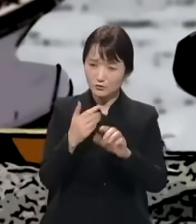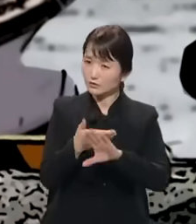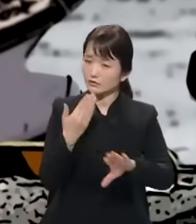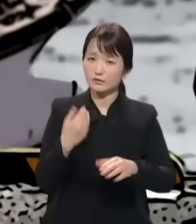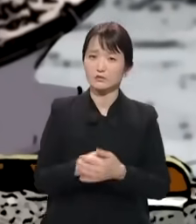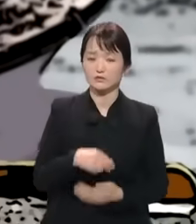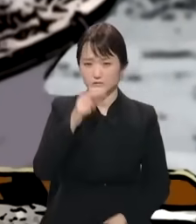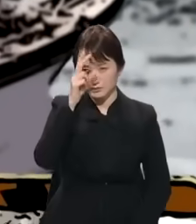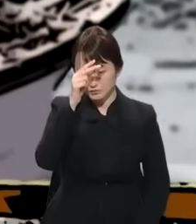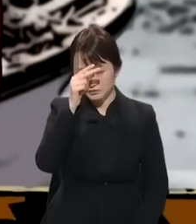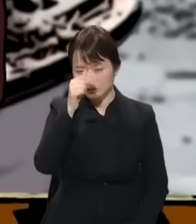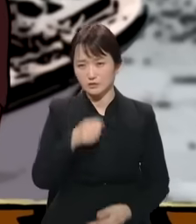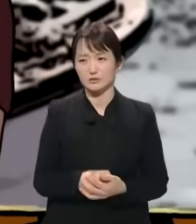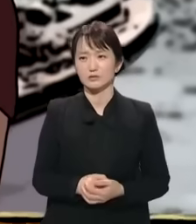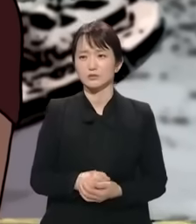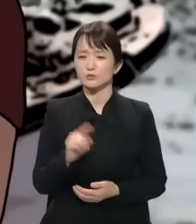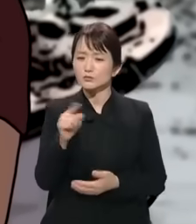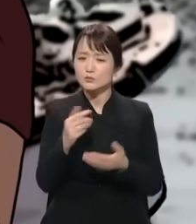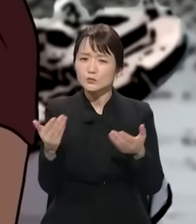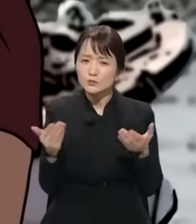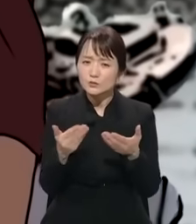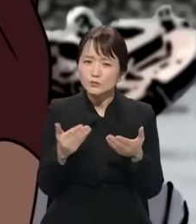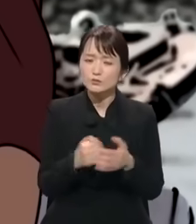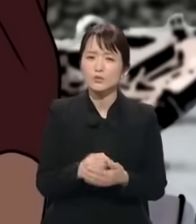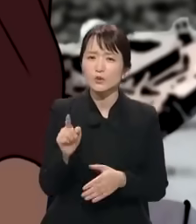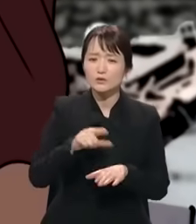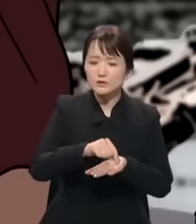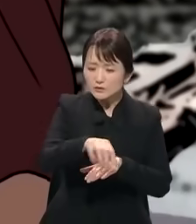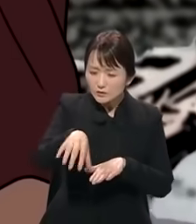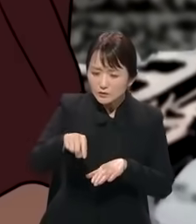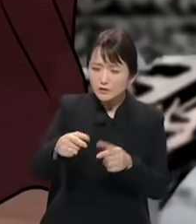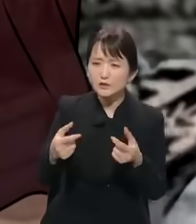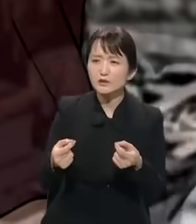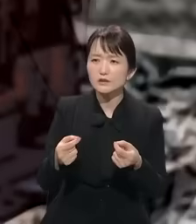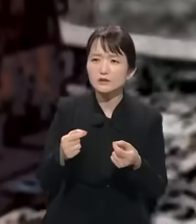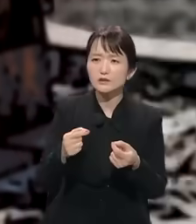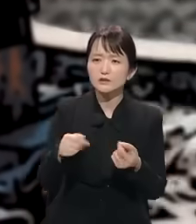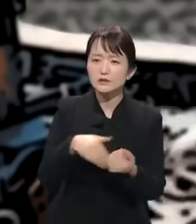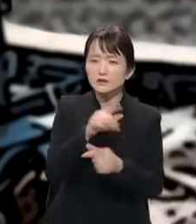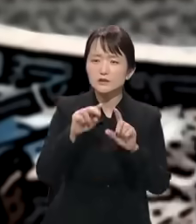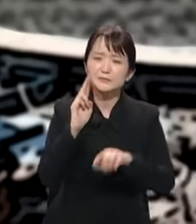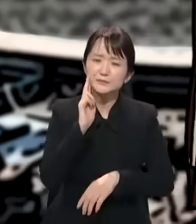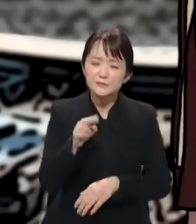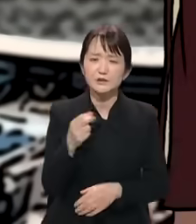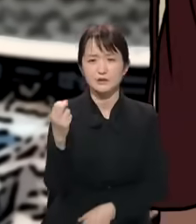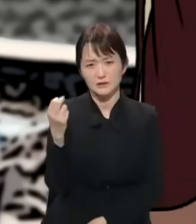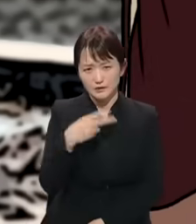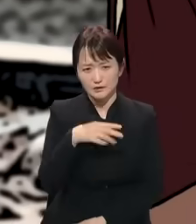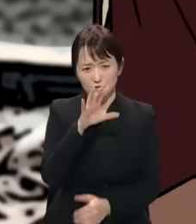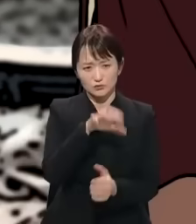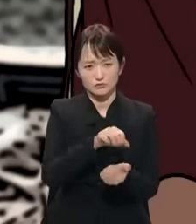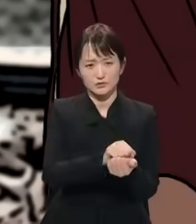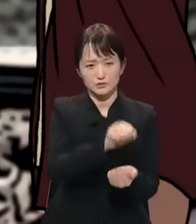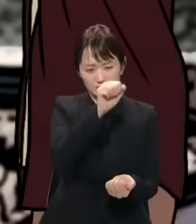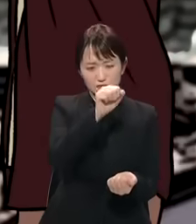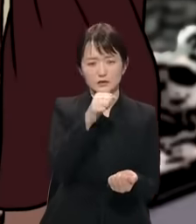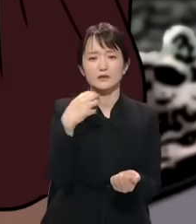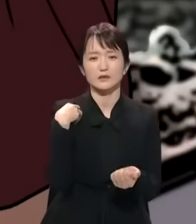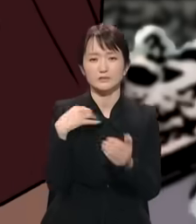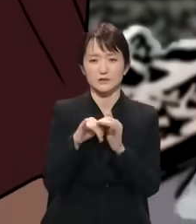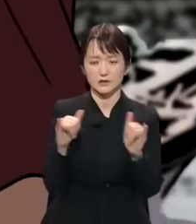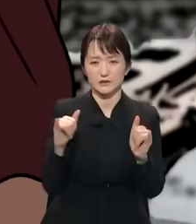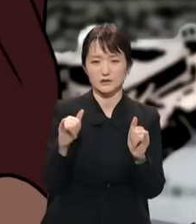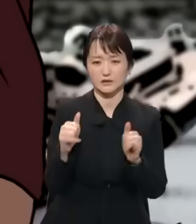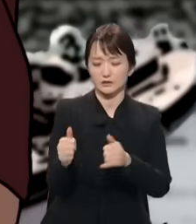경찰에서도 다시 한번 이 어떤 일인지, 그리고 어느 지역이고 왜 이렇게까지 심각한 상황인지를 다시 한번 영장 담당 판사에게 송구를 해보는 게